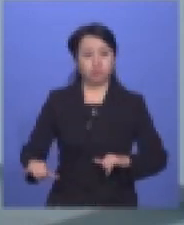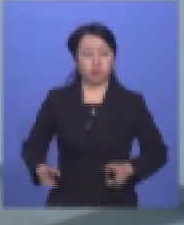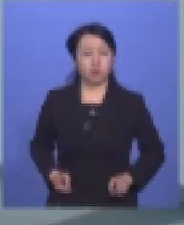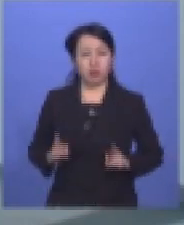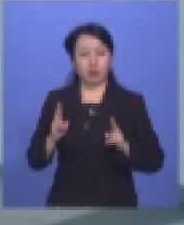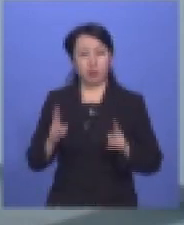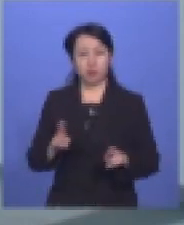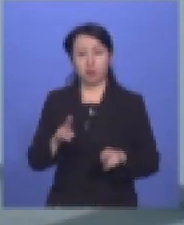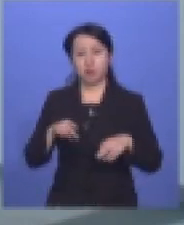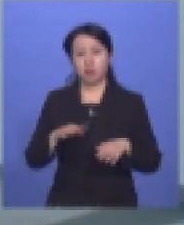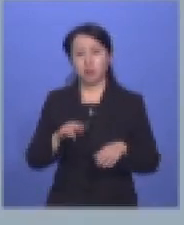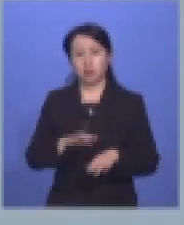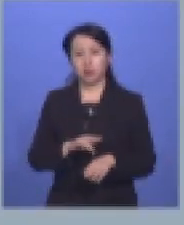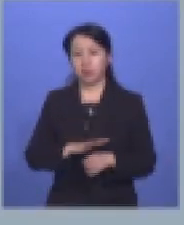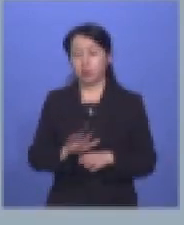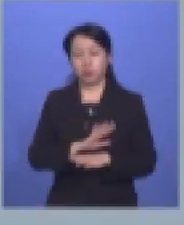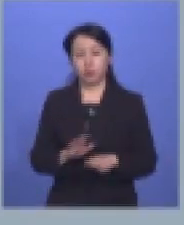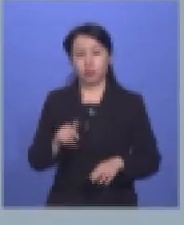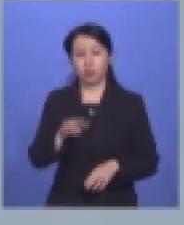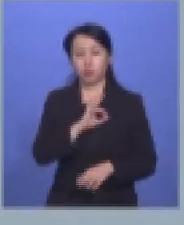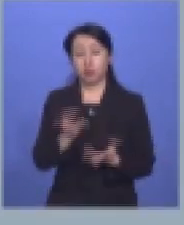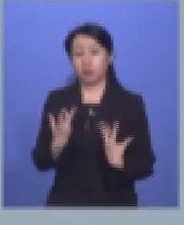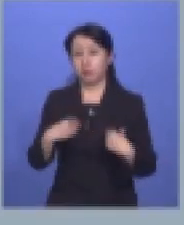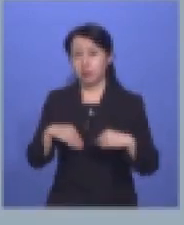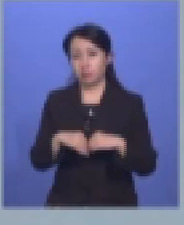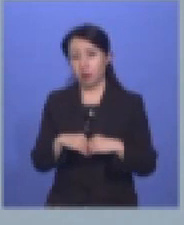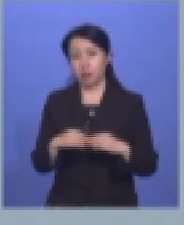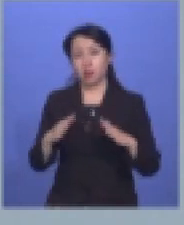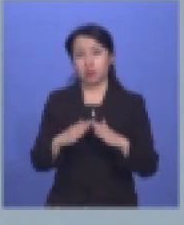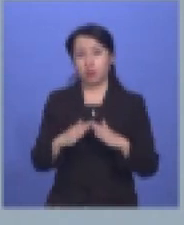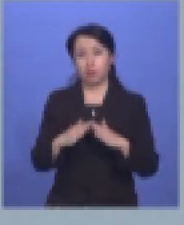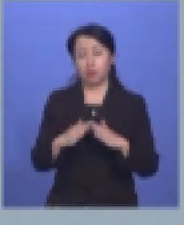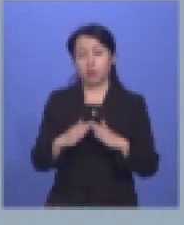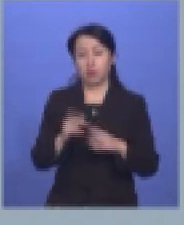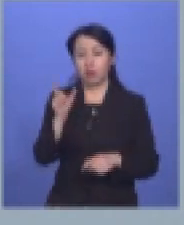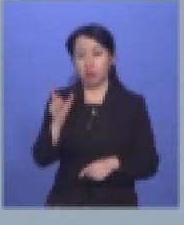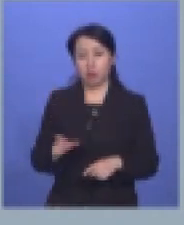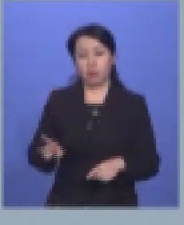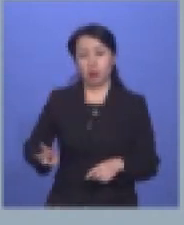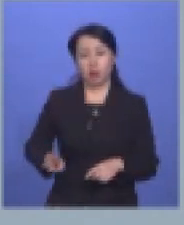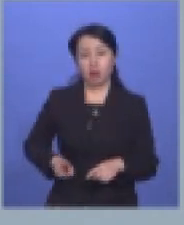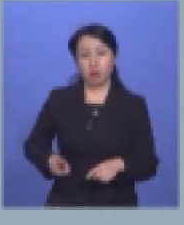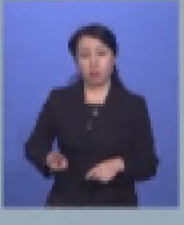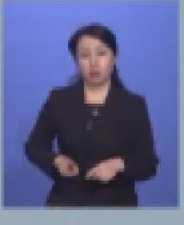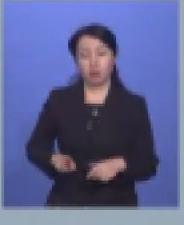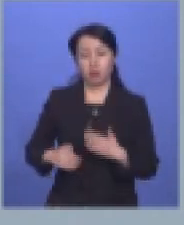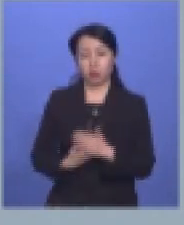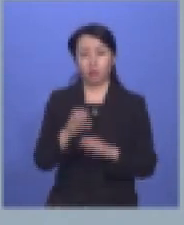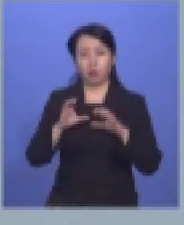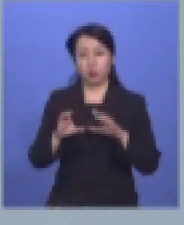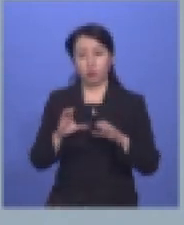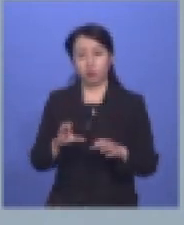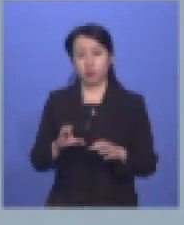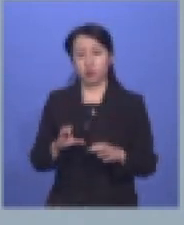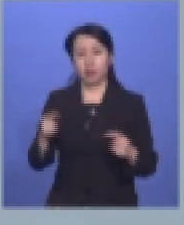там есть медиации не принимается они применяют семейно-бытовых гражданских административных как раз таки нового кодекса ППК